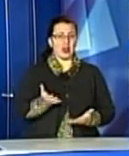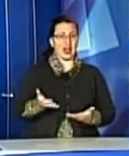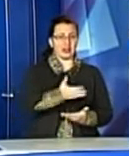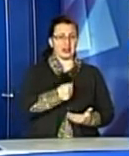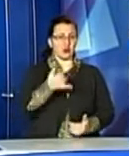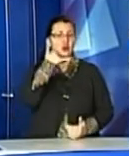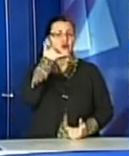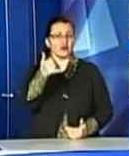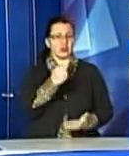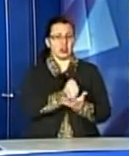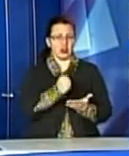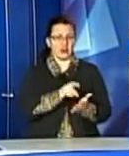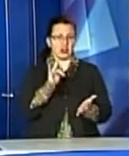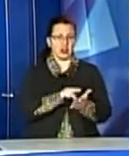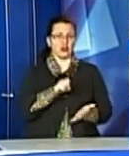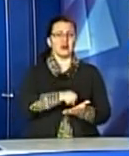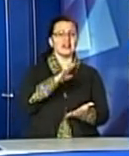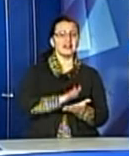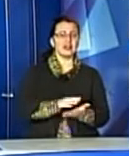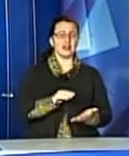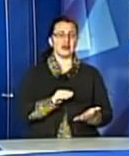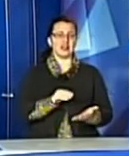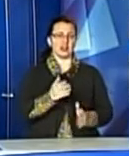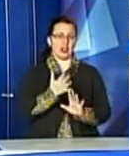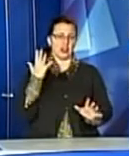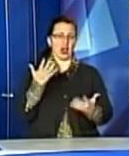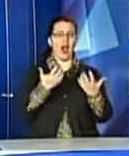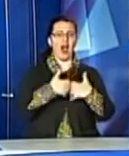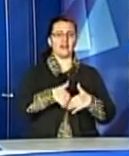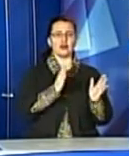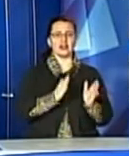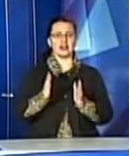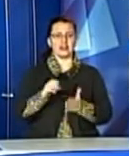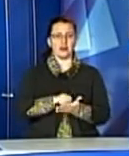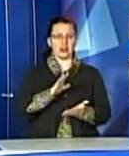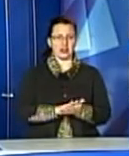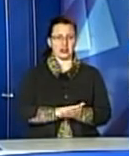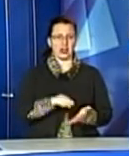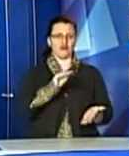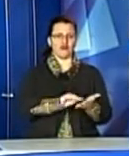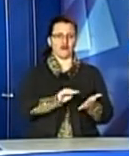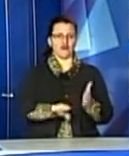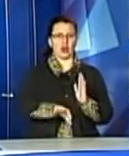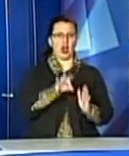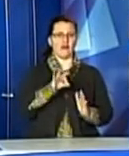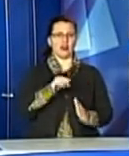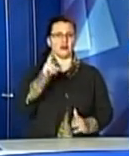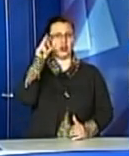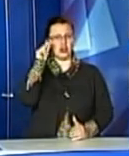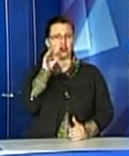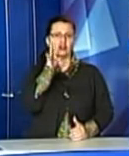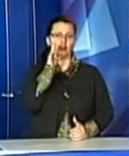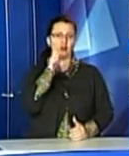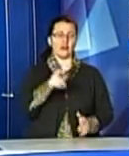у візовий центр, аби записатися на чергу. Автоматична система реєстрації призначить дату і час подання документів, в залежності